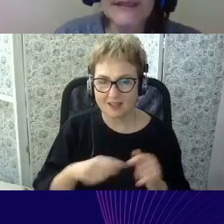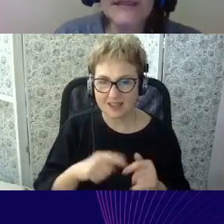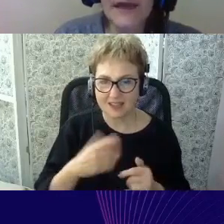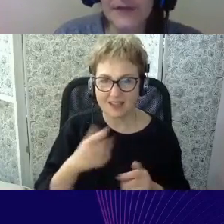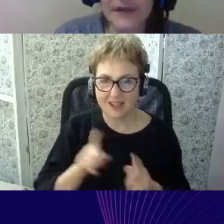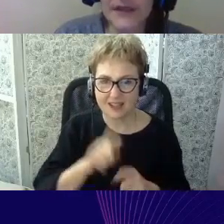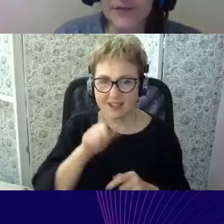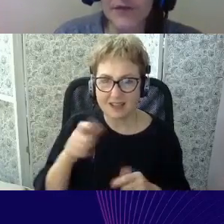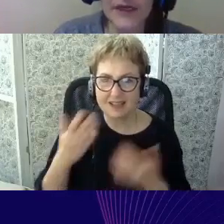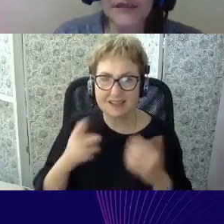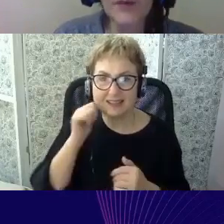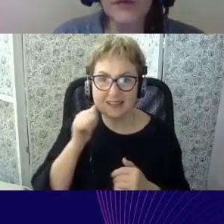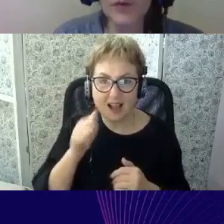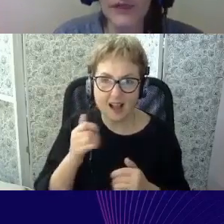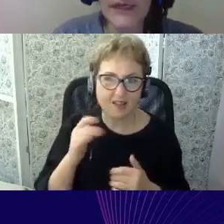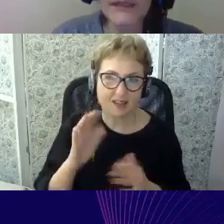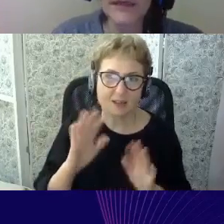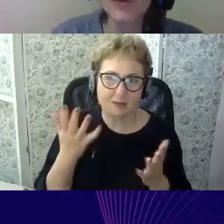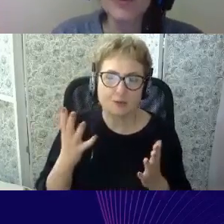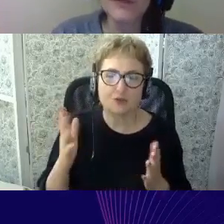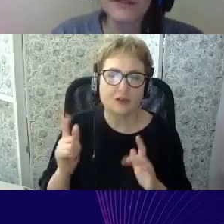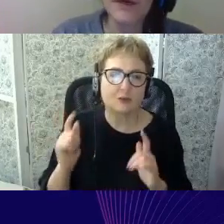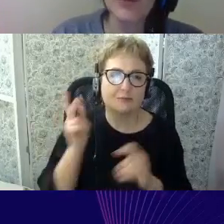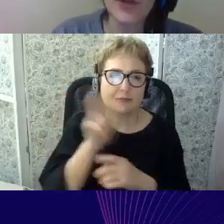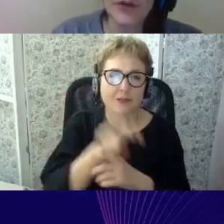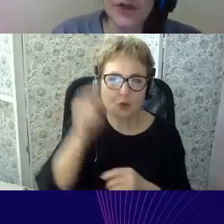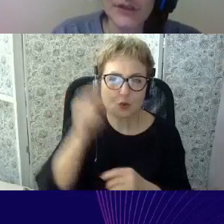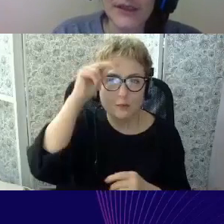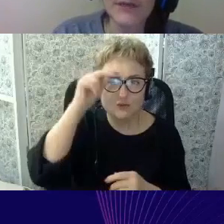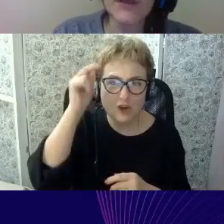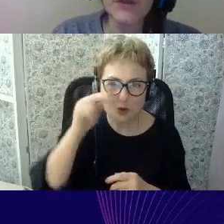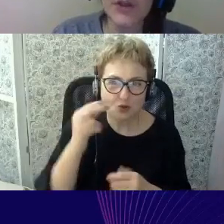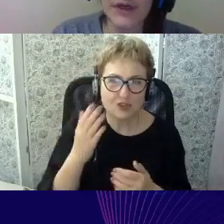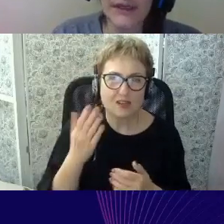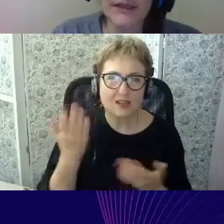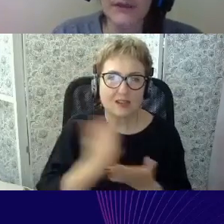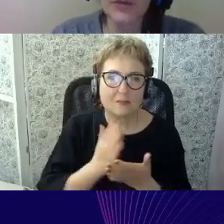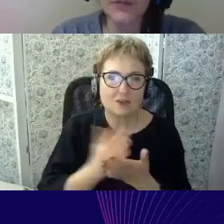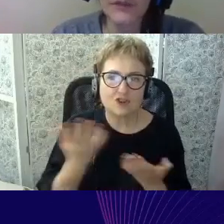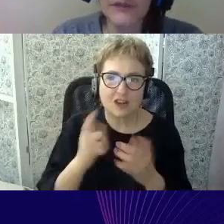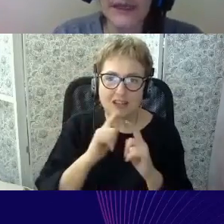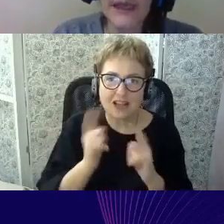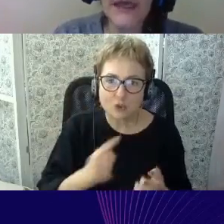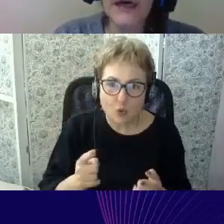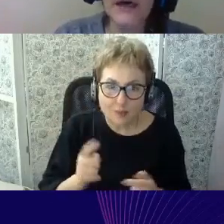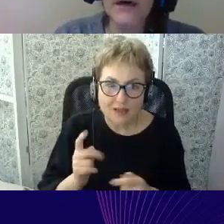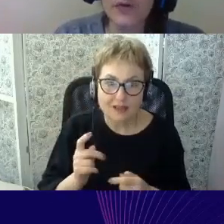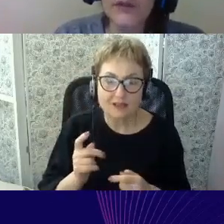И если завтра к ним в порядке перевода захочет прийти обучающийся, имеющий какие-то